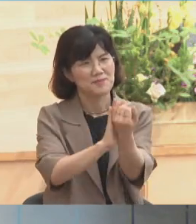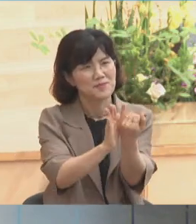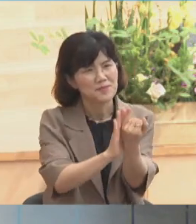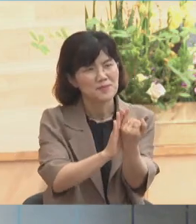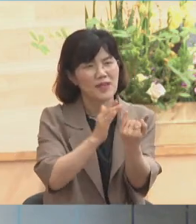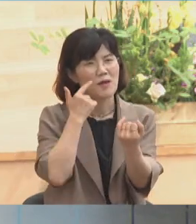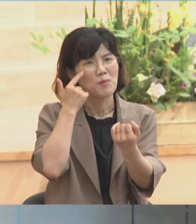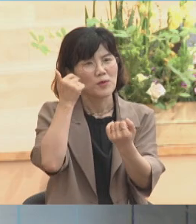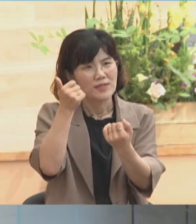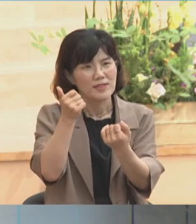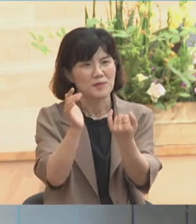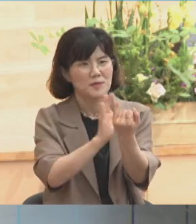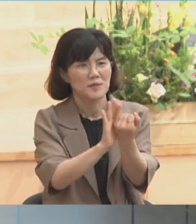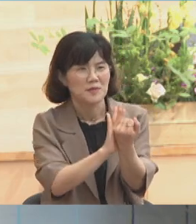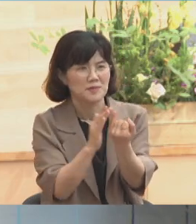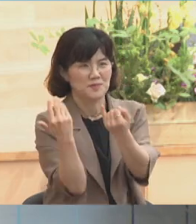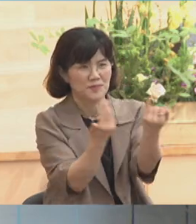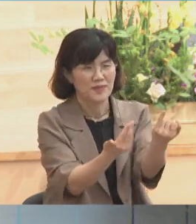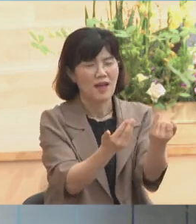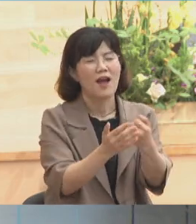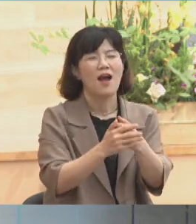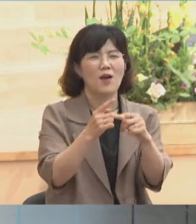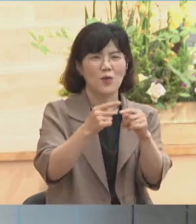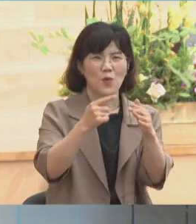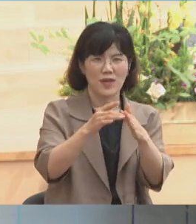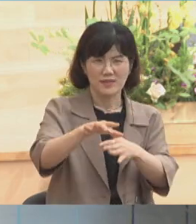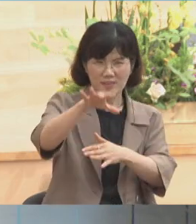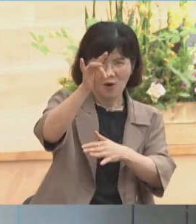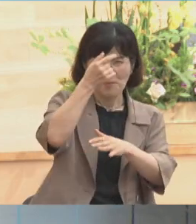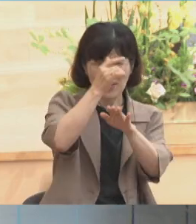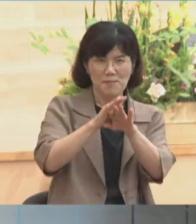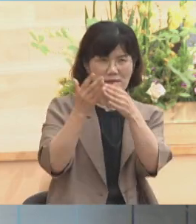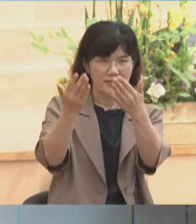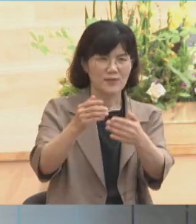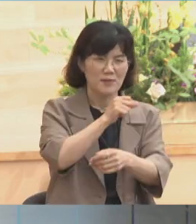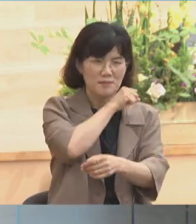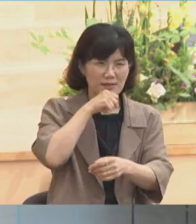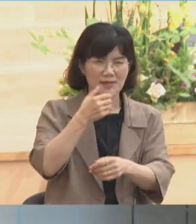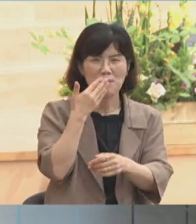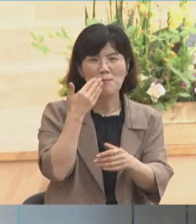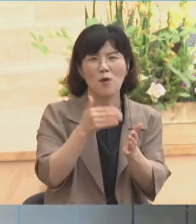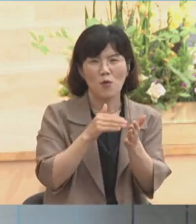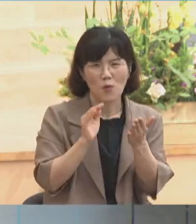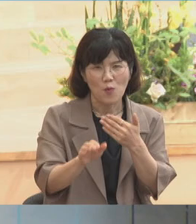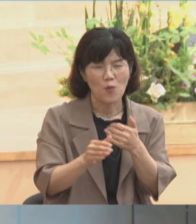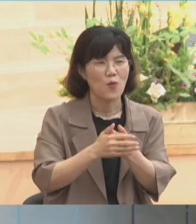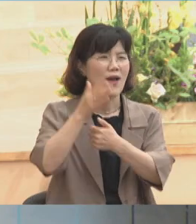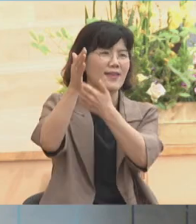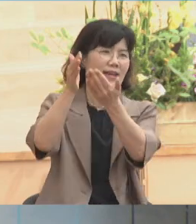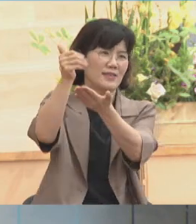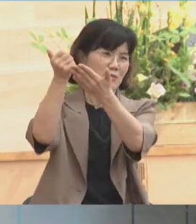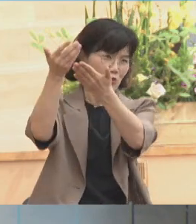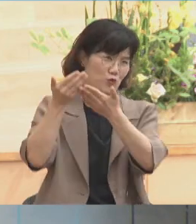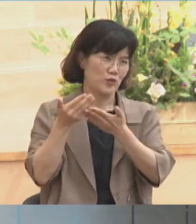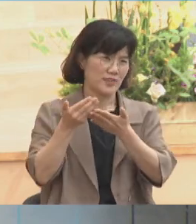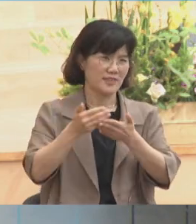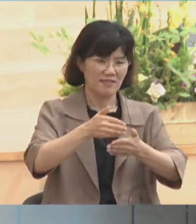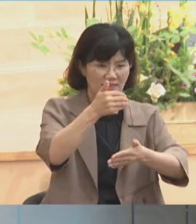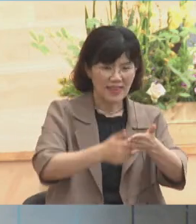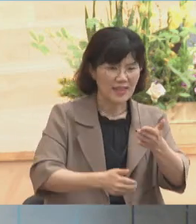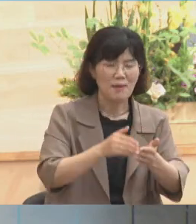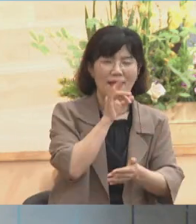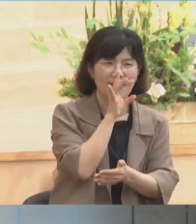목사님의 환영을 받으며 처음으로 교회에서 예배를 드리고 맛있게 식사도 하시며 하나님이 주신 것 남기면